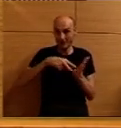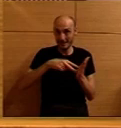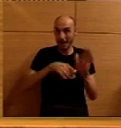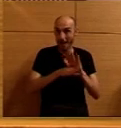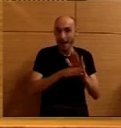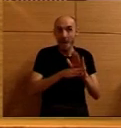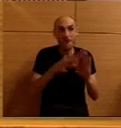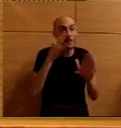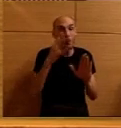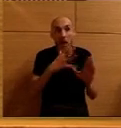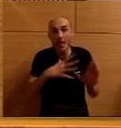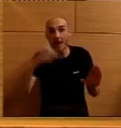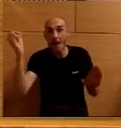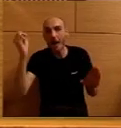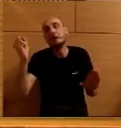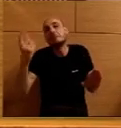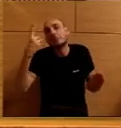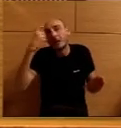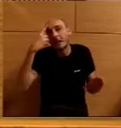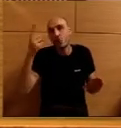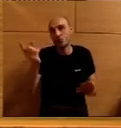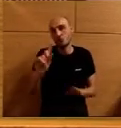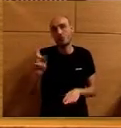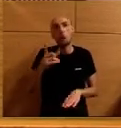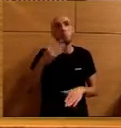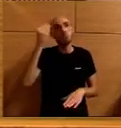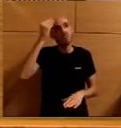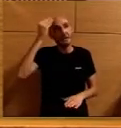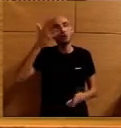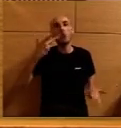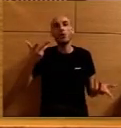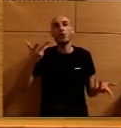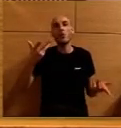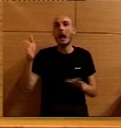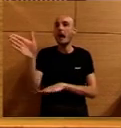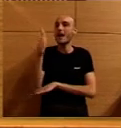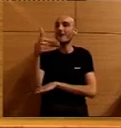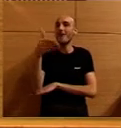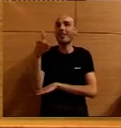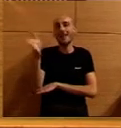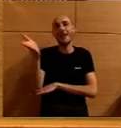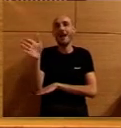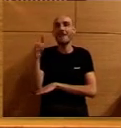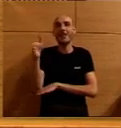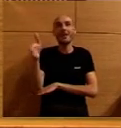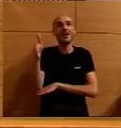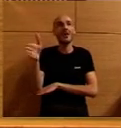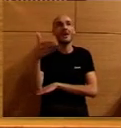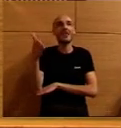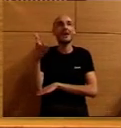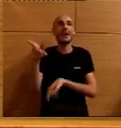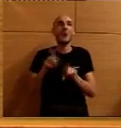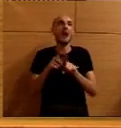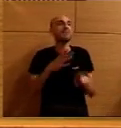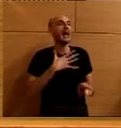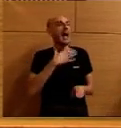a un altre lloc de l'edifici i pense que aquesta és una institució. Sabeu que és una gemela de l'Ajuntament,